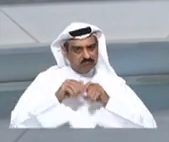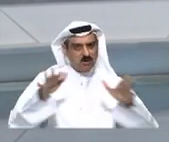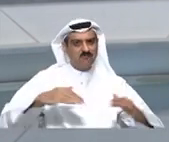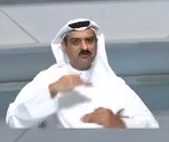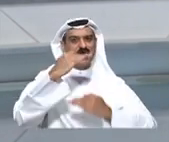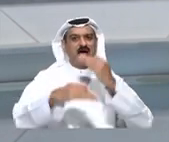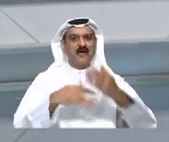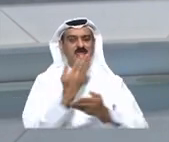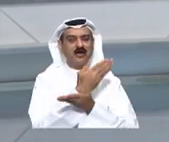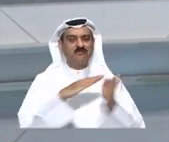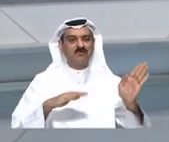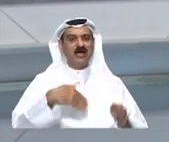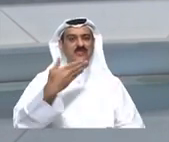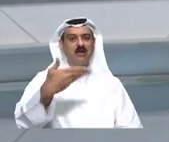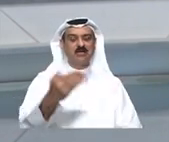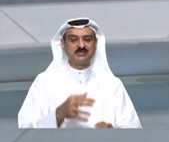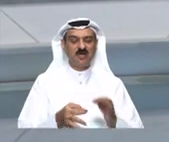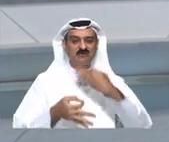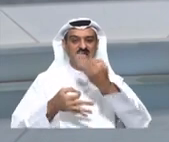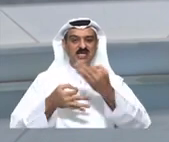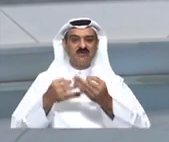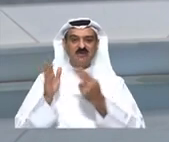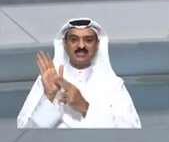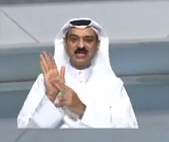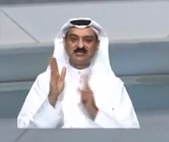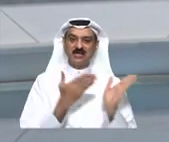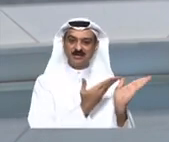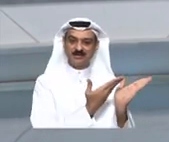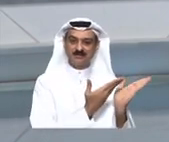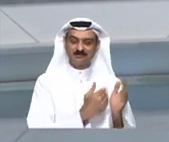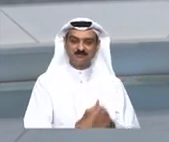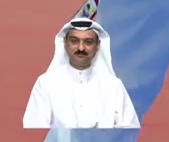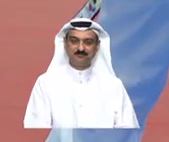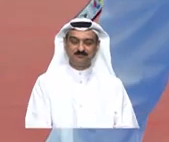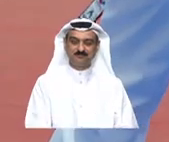وتطويرها في المستقبل. التفاصيل في سياق التقرير التالي.